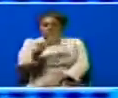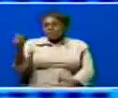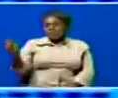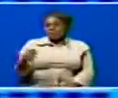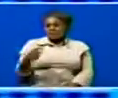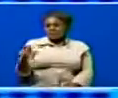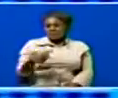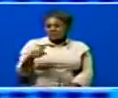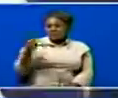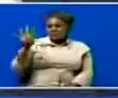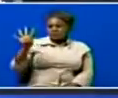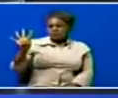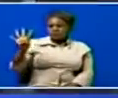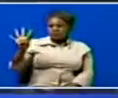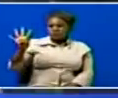minne.